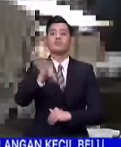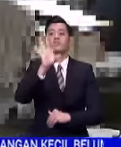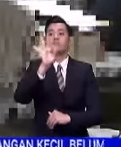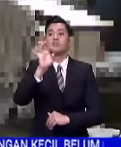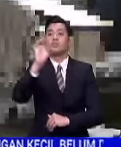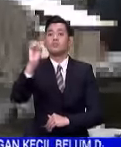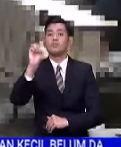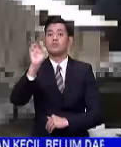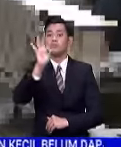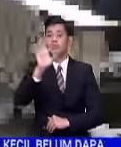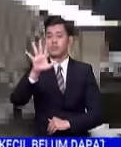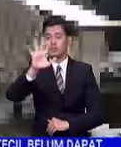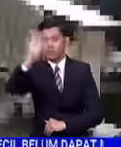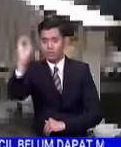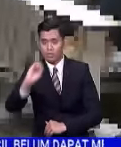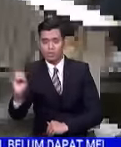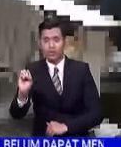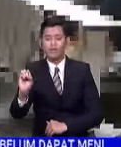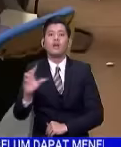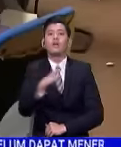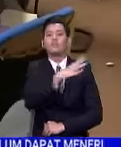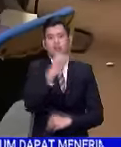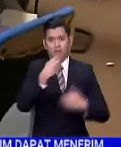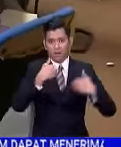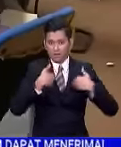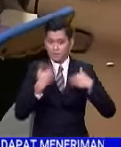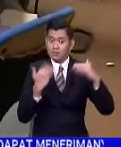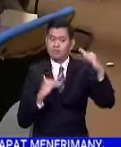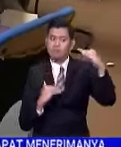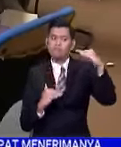95%, malah ada ketika mencapai 100%.